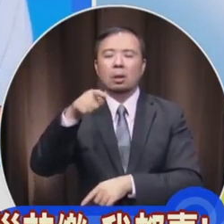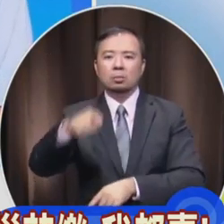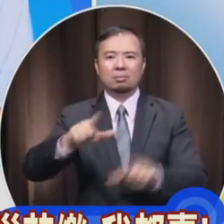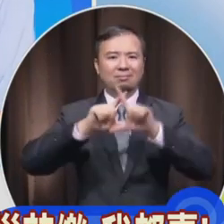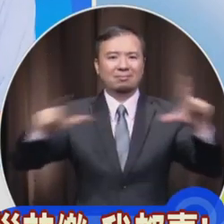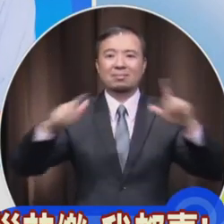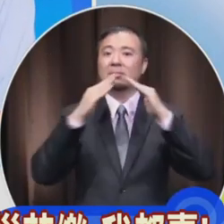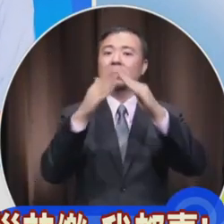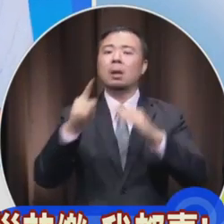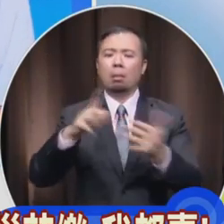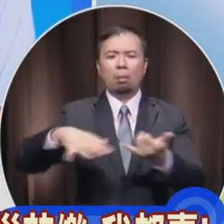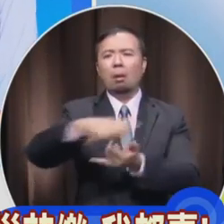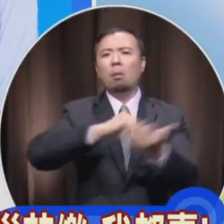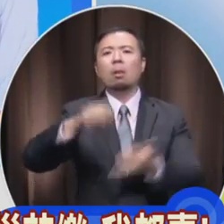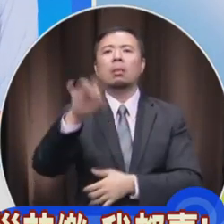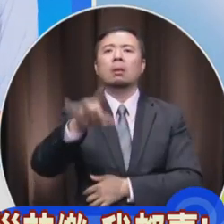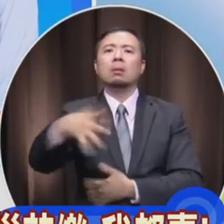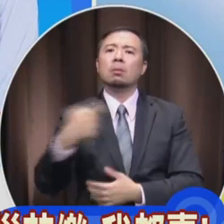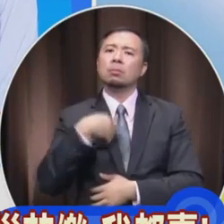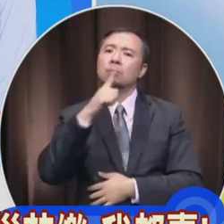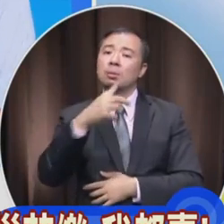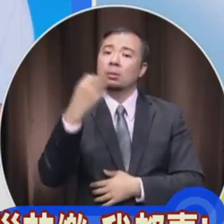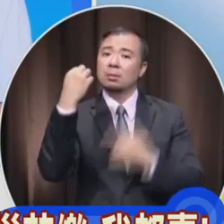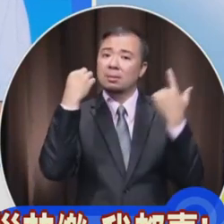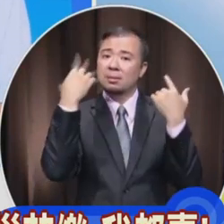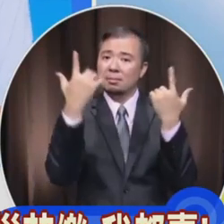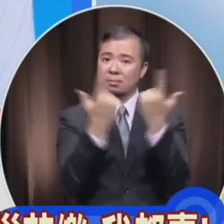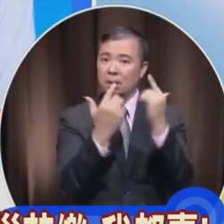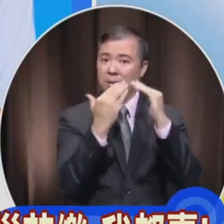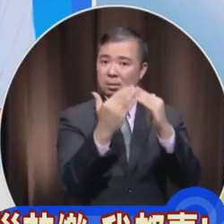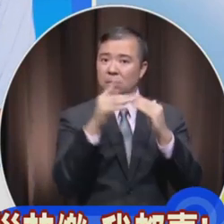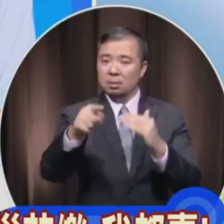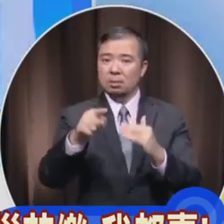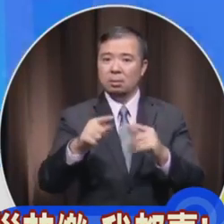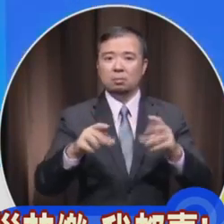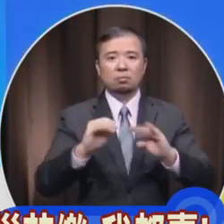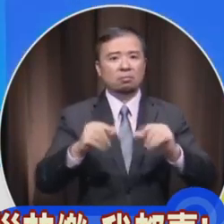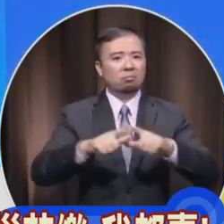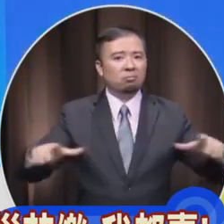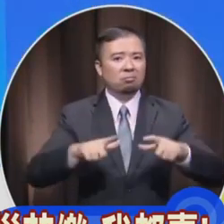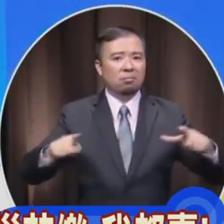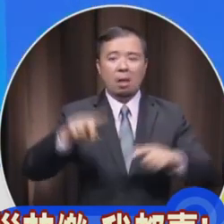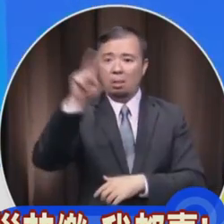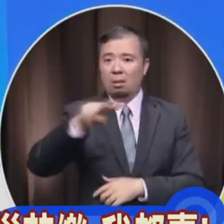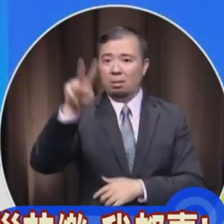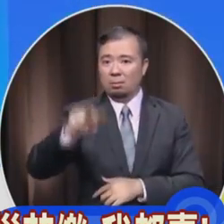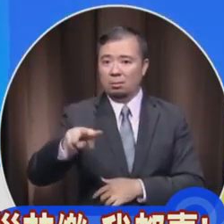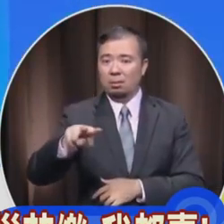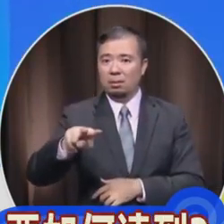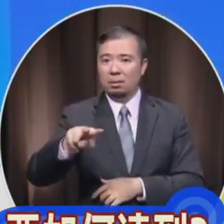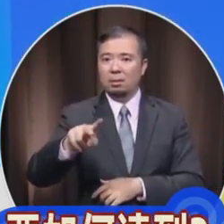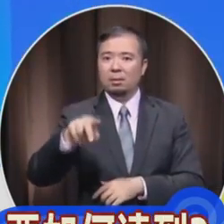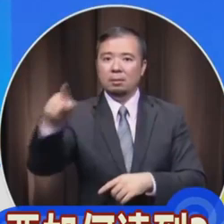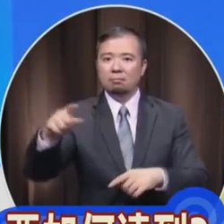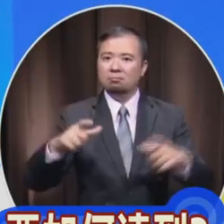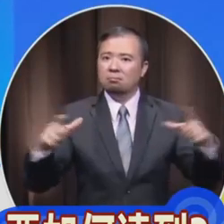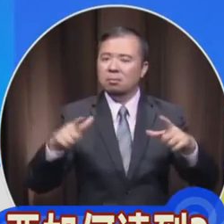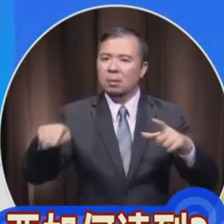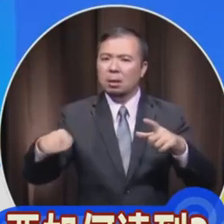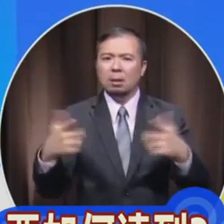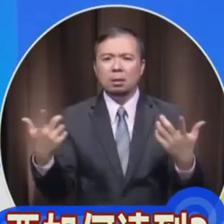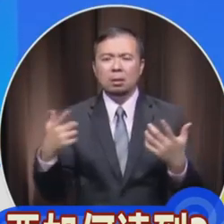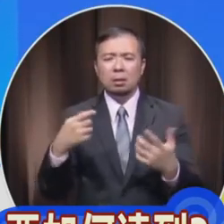哪里有1000万？我在讲新北市，新北市就2000平方公里土地，我们高雄2900，新北市有400万人